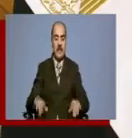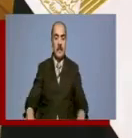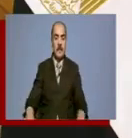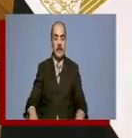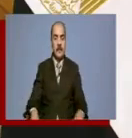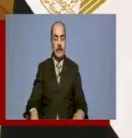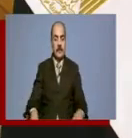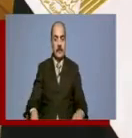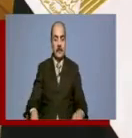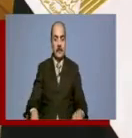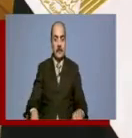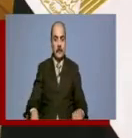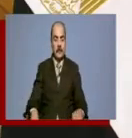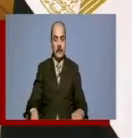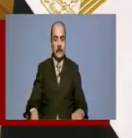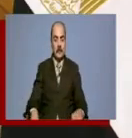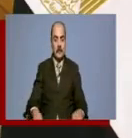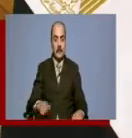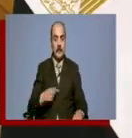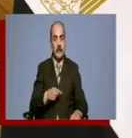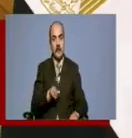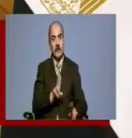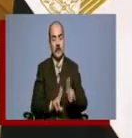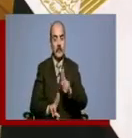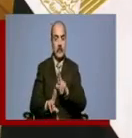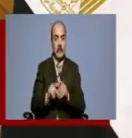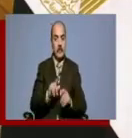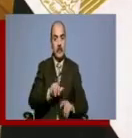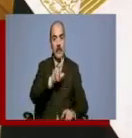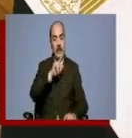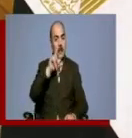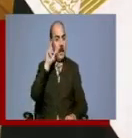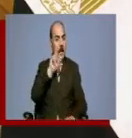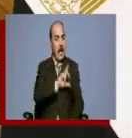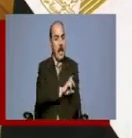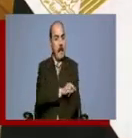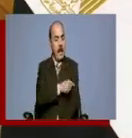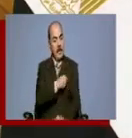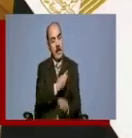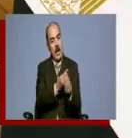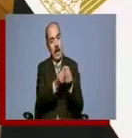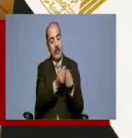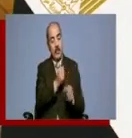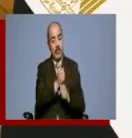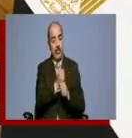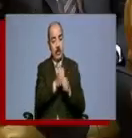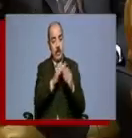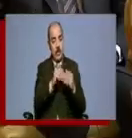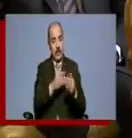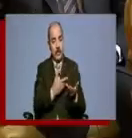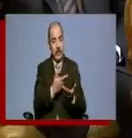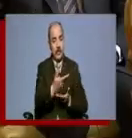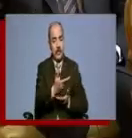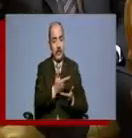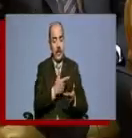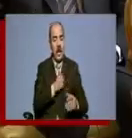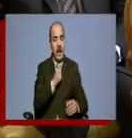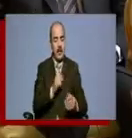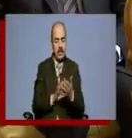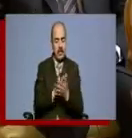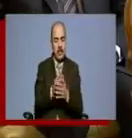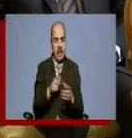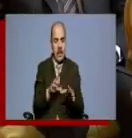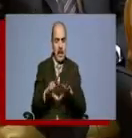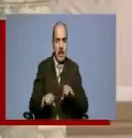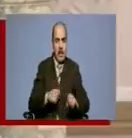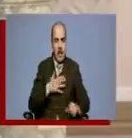لحد دلوقتي عايشين على 7% من مساحتها كل مصر مساحه الباقيه فاضي هل احنا متضررين لا هنا التضرر للقضيه الفلسطينيه نفسها